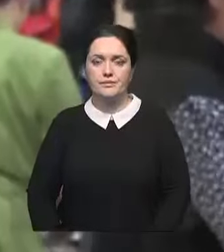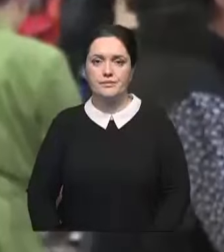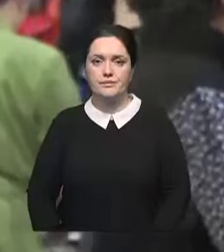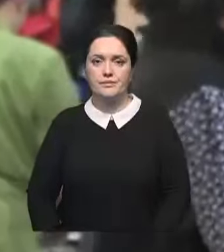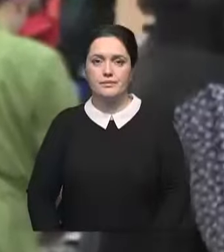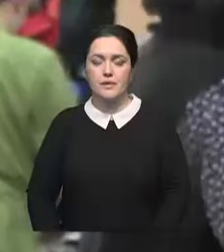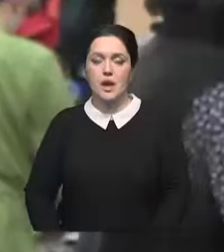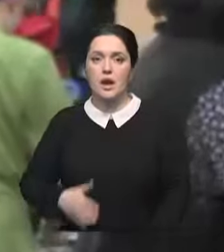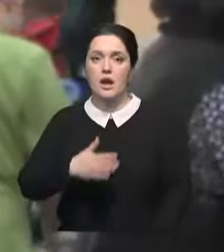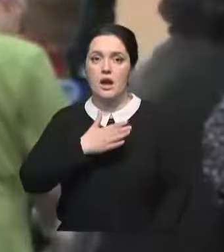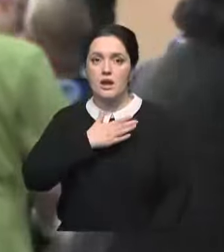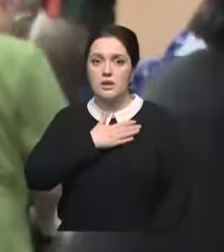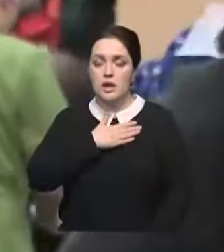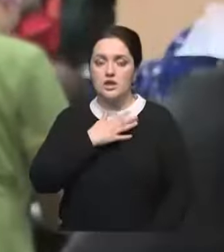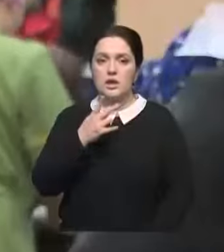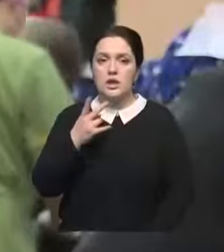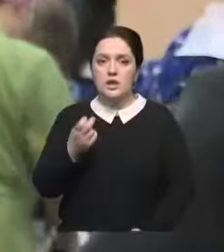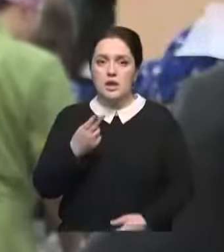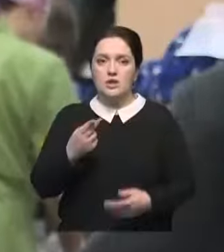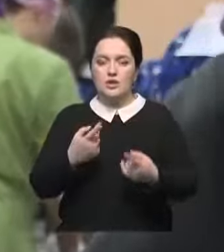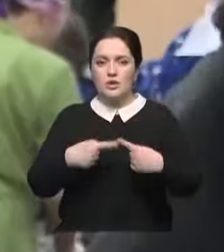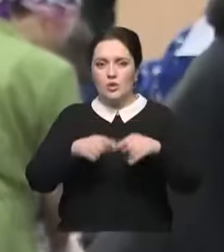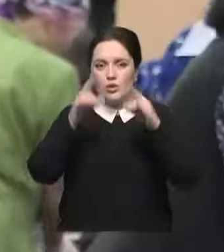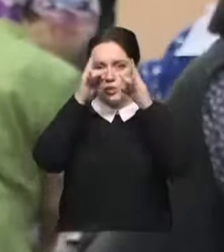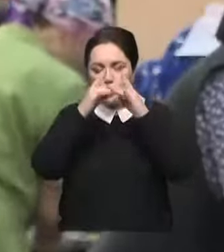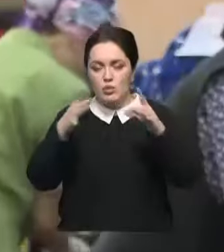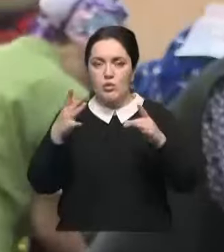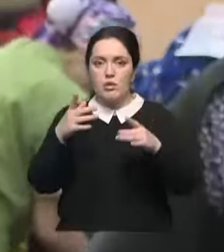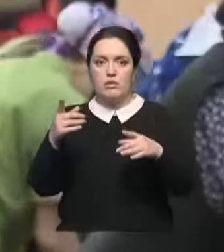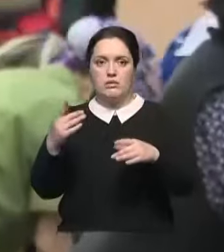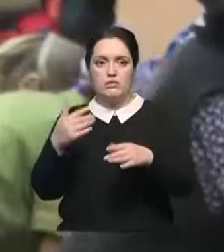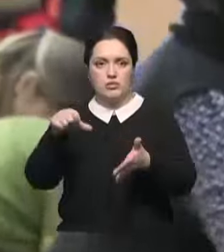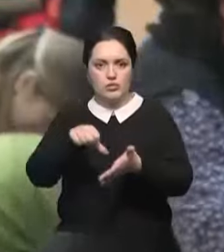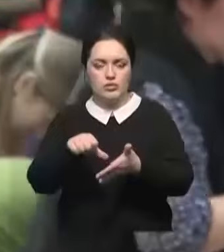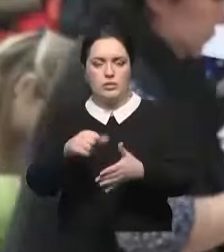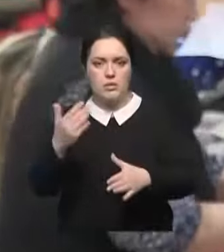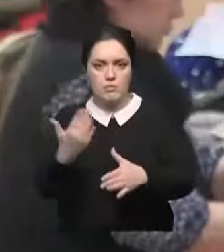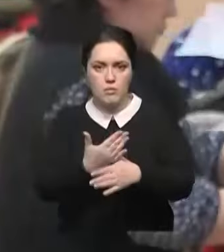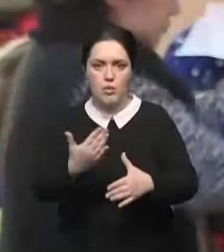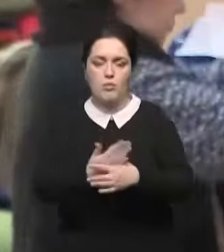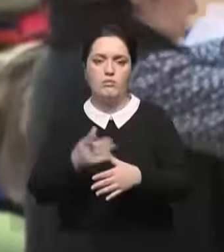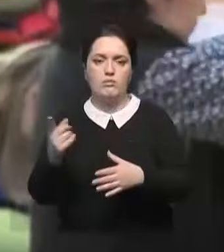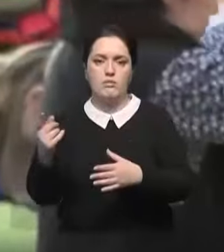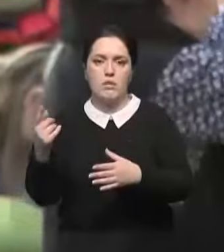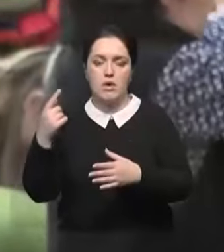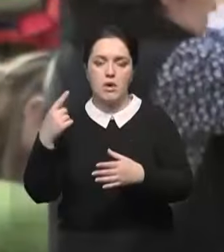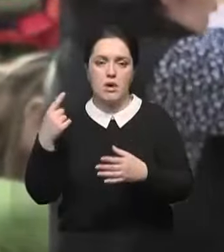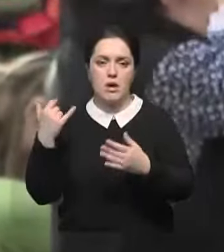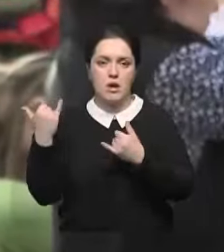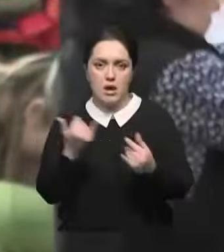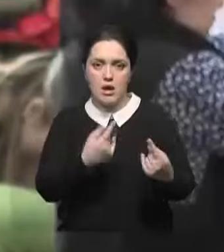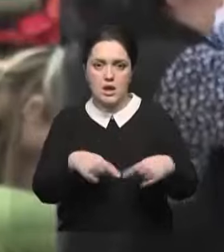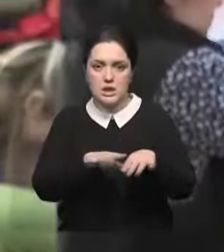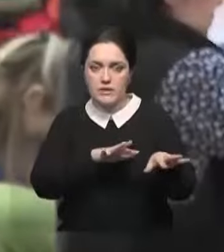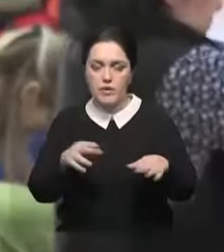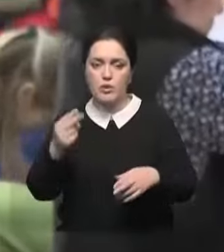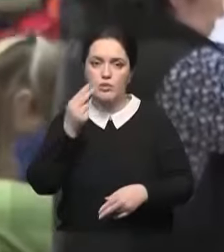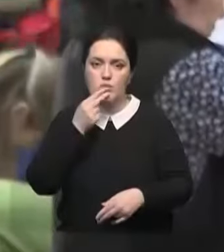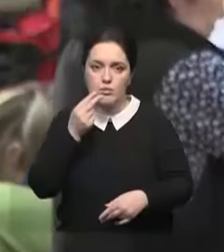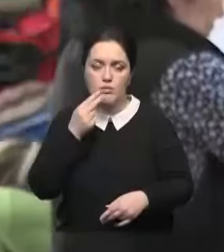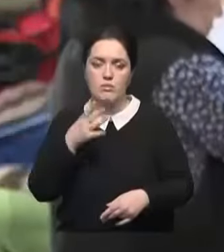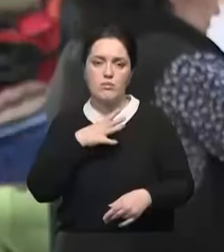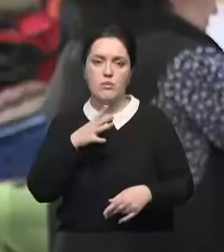Наши этнокультурные объединения не остались в стороне. Если одни организовали доставку продуктов и пищи спасателям и волонтерам, то другие